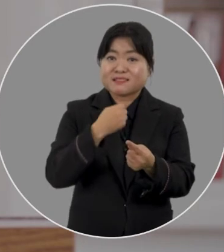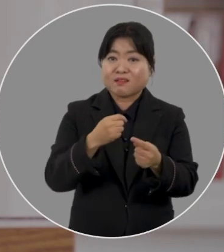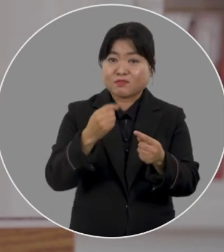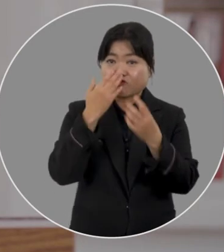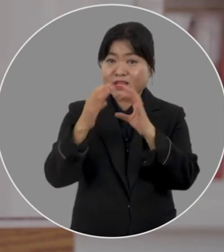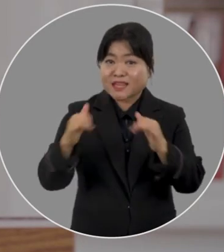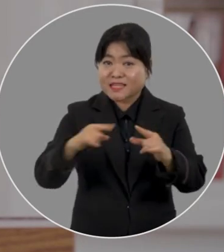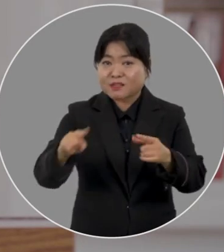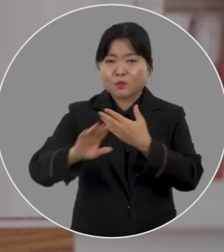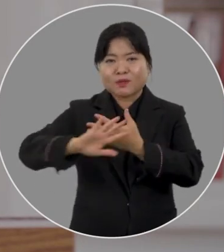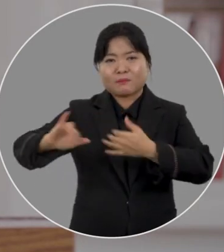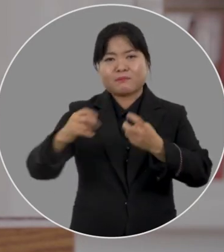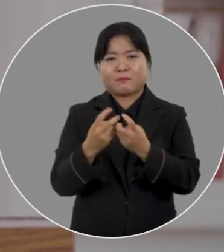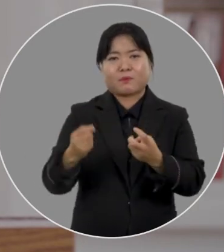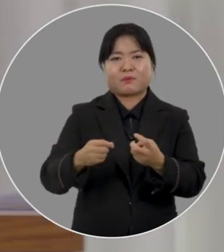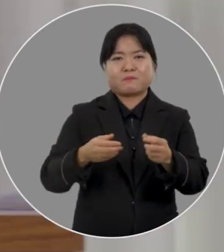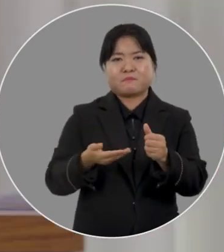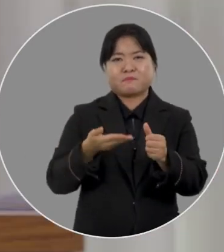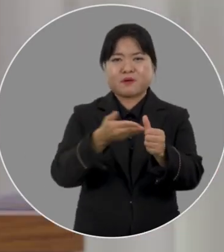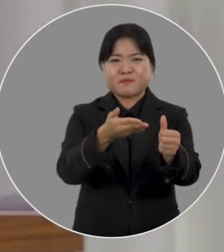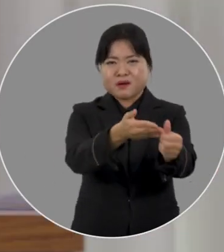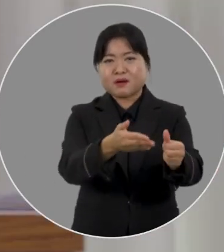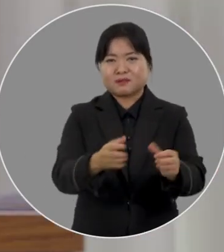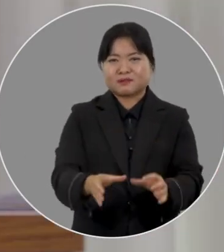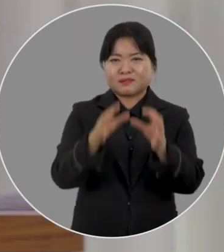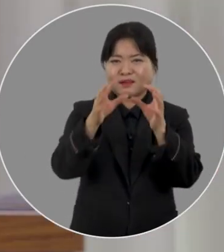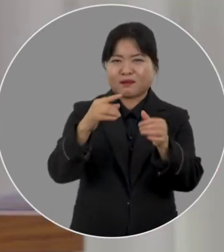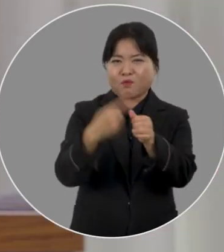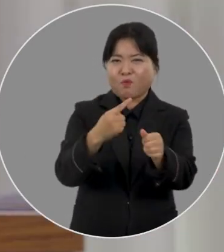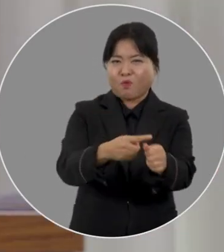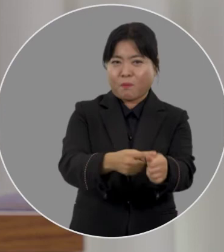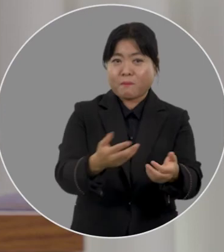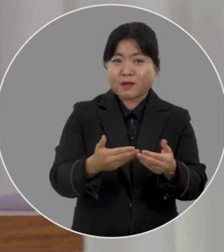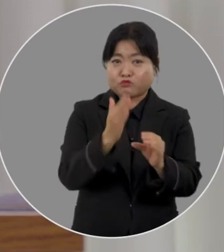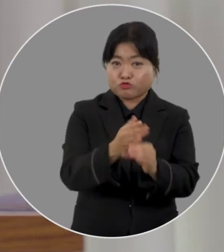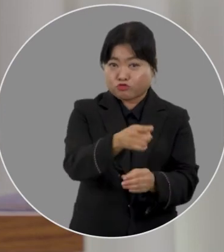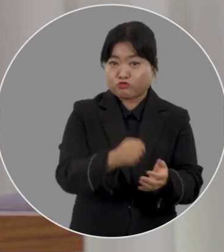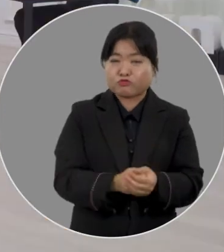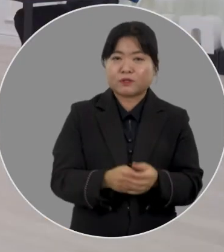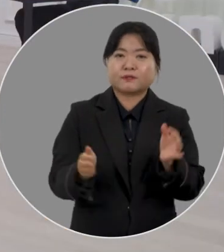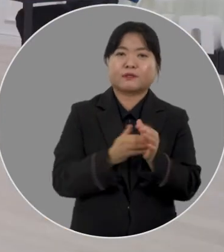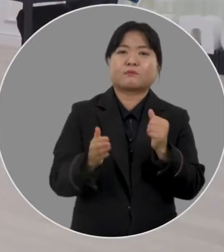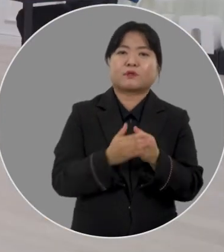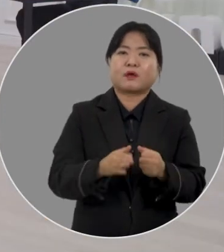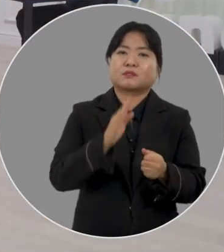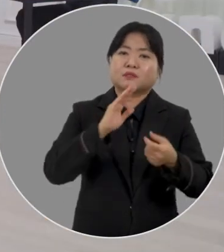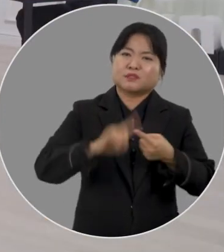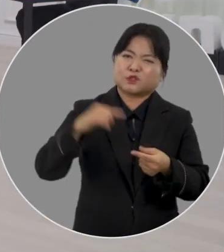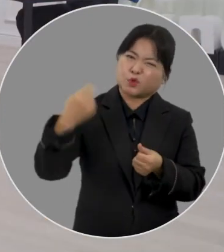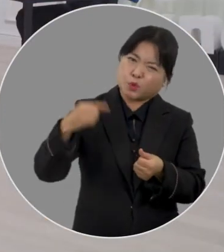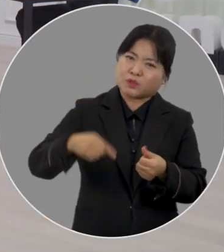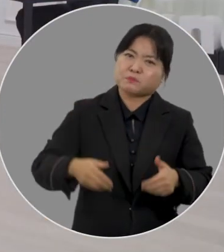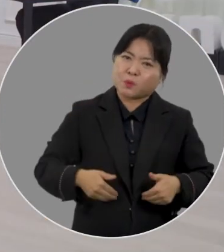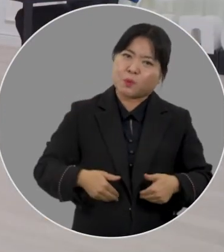다른 방식으로 이제 가해자가 돼서 세계 지탄을 받는 뭐 그런 이제 경우도 있는데 그런 면에서 역시 교육이죠. 아까